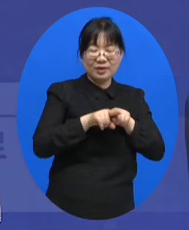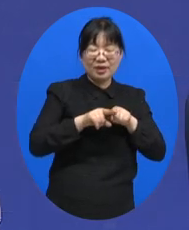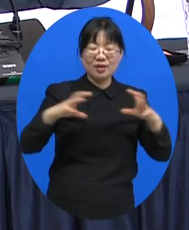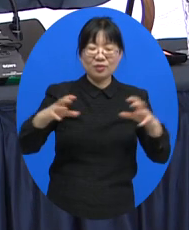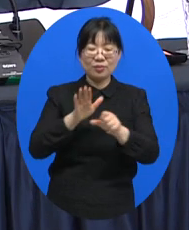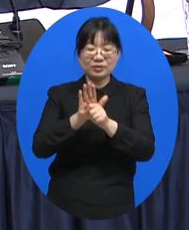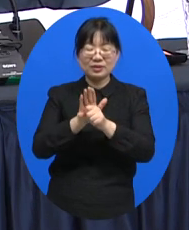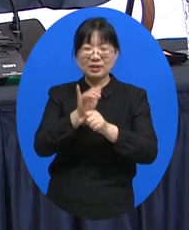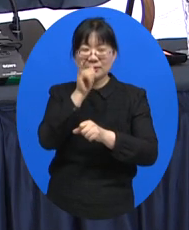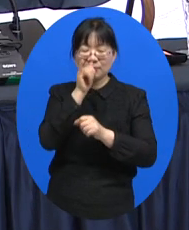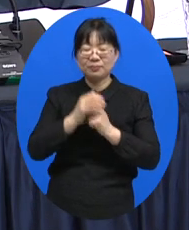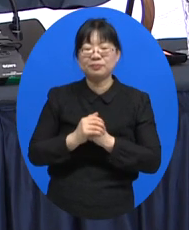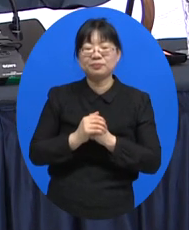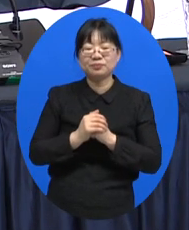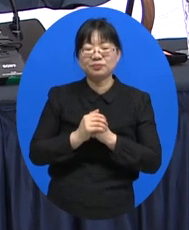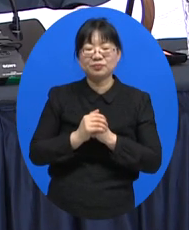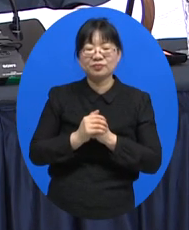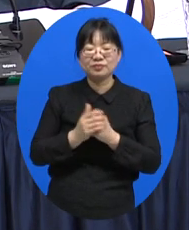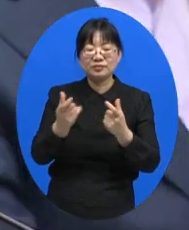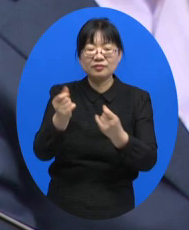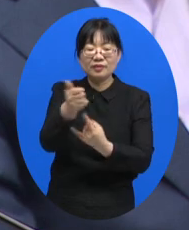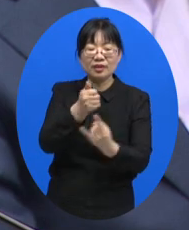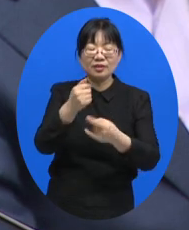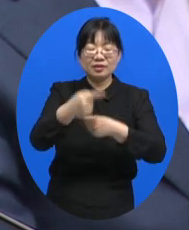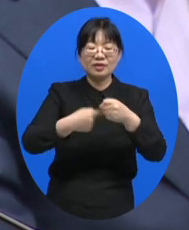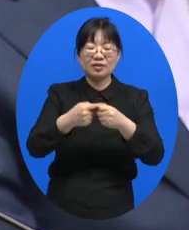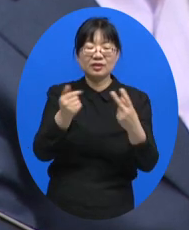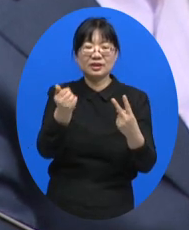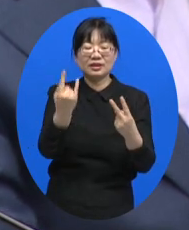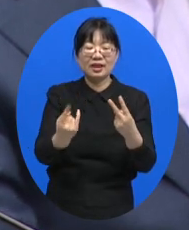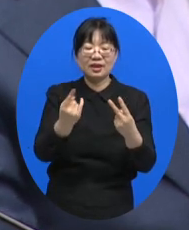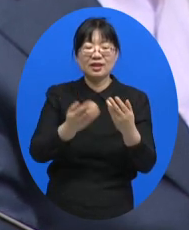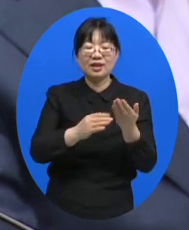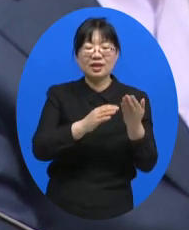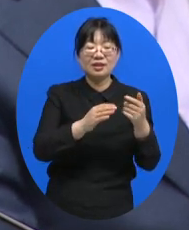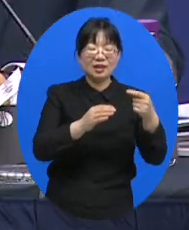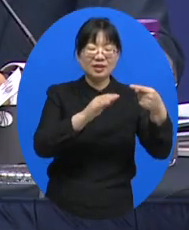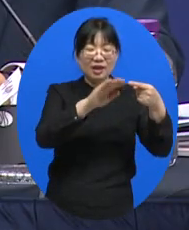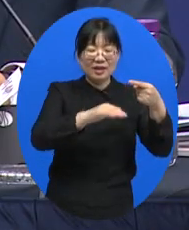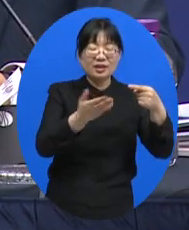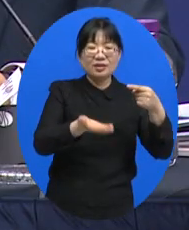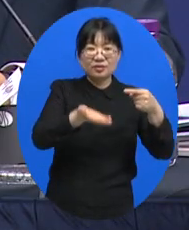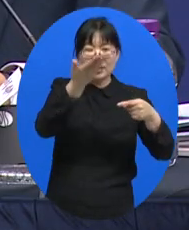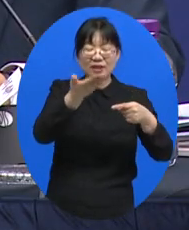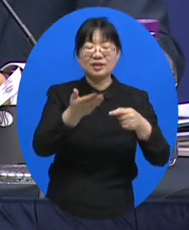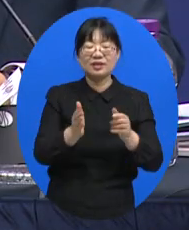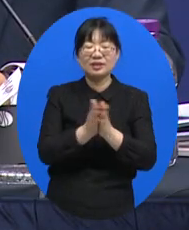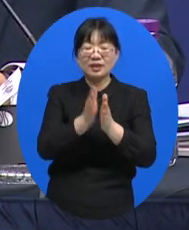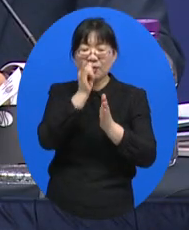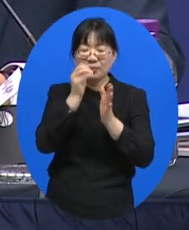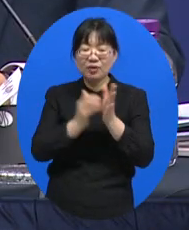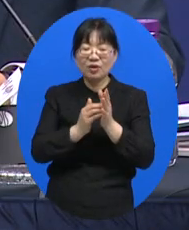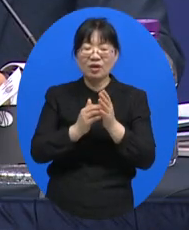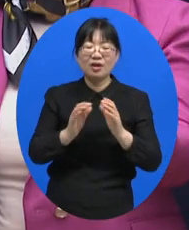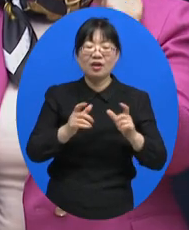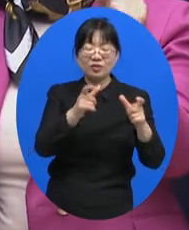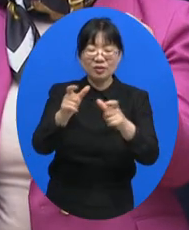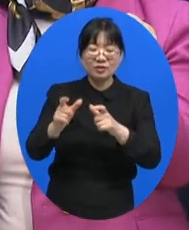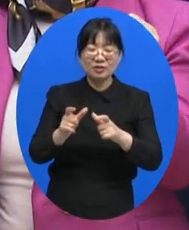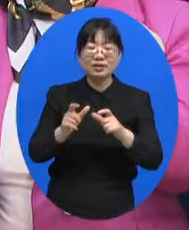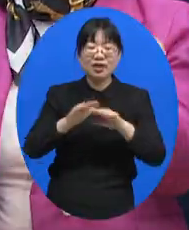하기도 하고. 도시군 정책협력위원회는 연 2회 상하반기 정례회의가 진행되며 권역별 현안이 있을